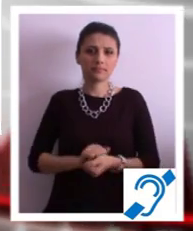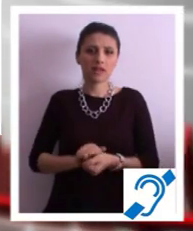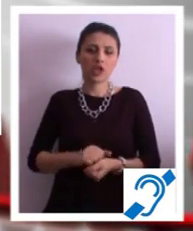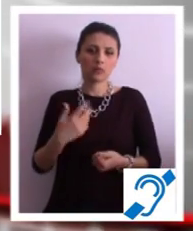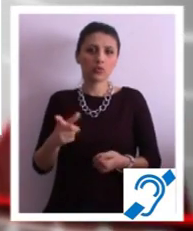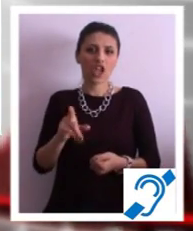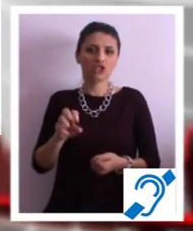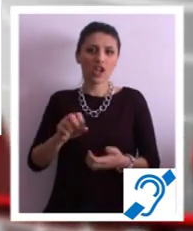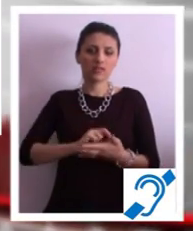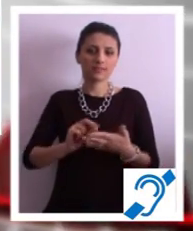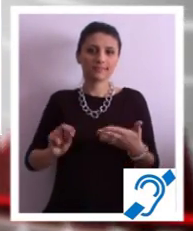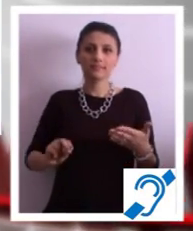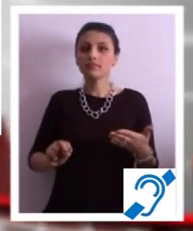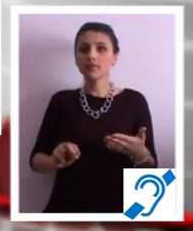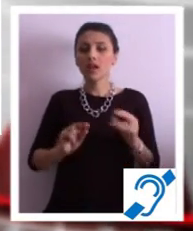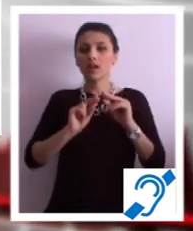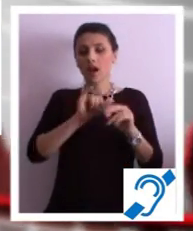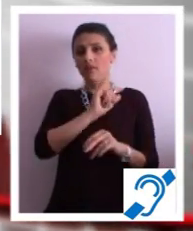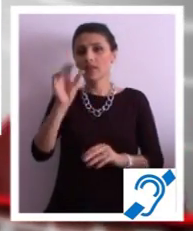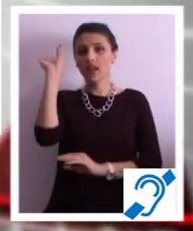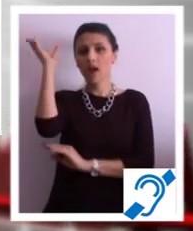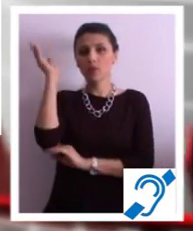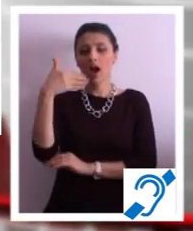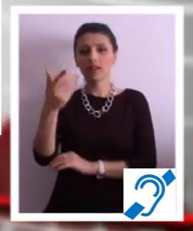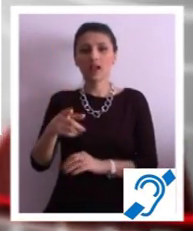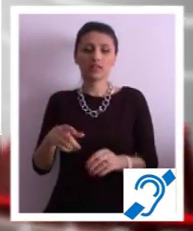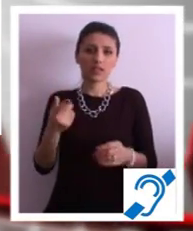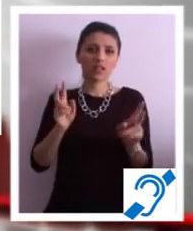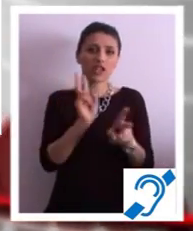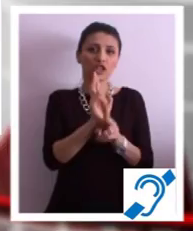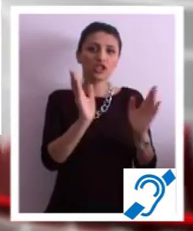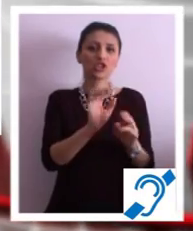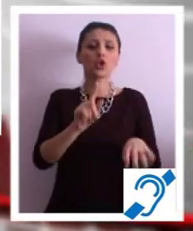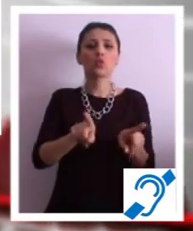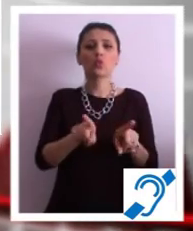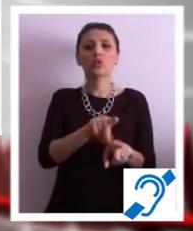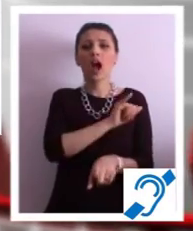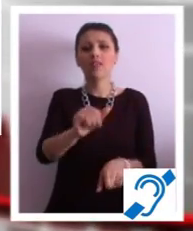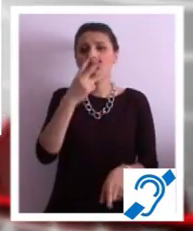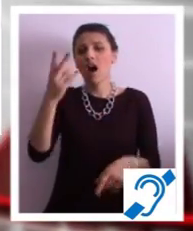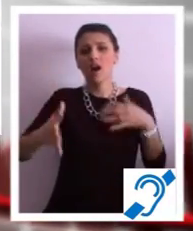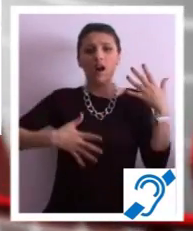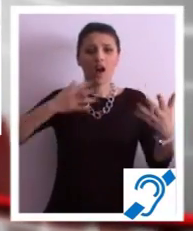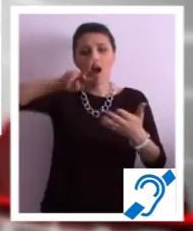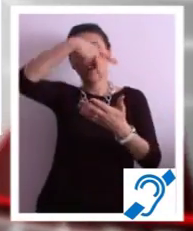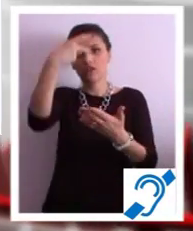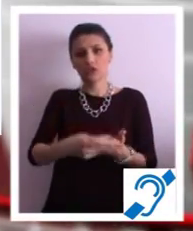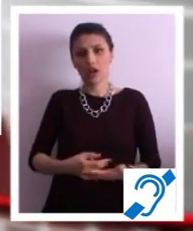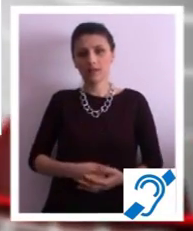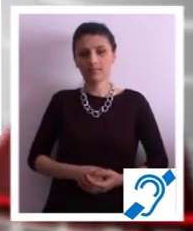din păcate. Cadrele medicale au acordat îngrijiri și rudelor celor doi, sosite la fața locului, care au leșinat la aflarea